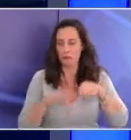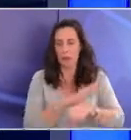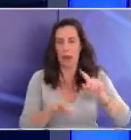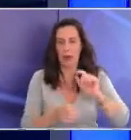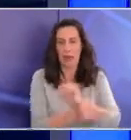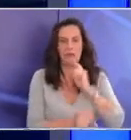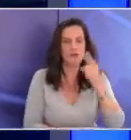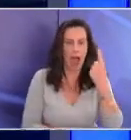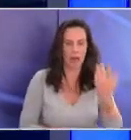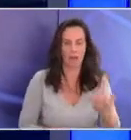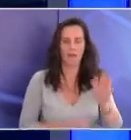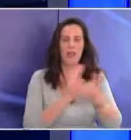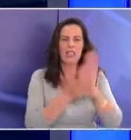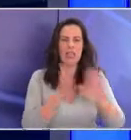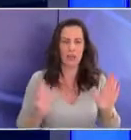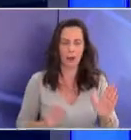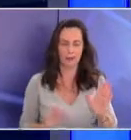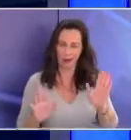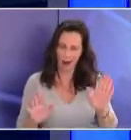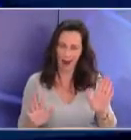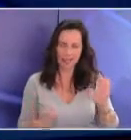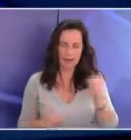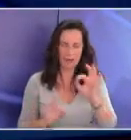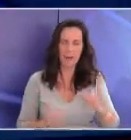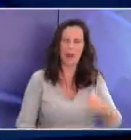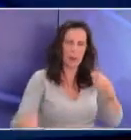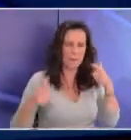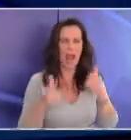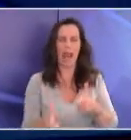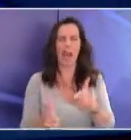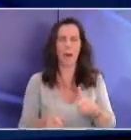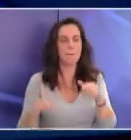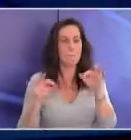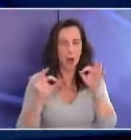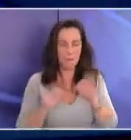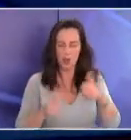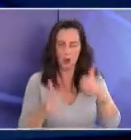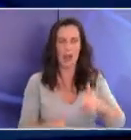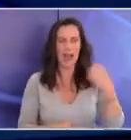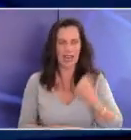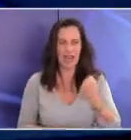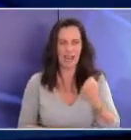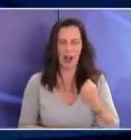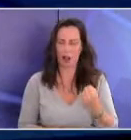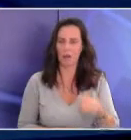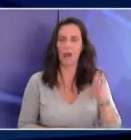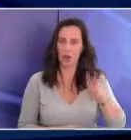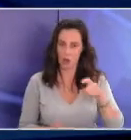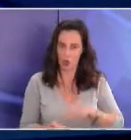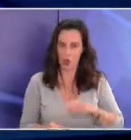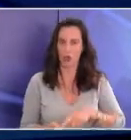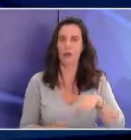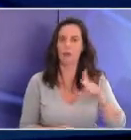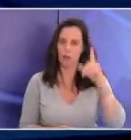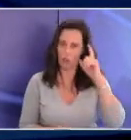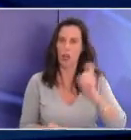יודע, אולי קצת יותר, ושלום על ישראל. אז כל עוד אין מלחמה, ממש מלחמת חורמה, ויש דרישה, ויש,